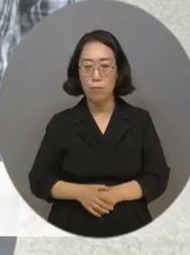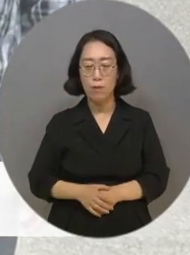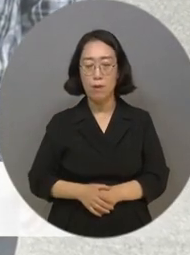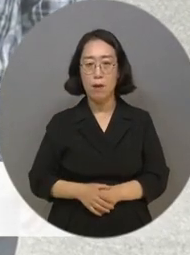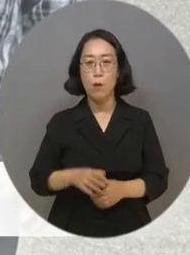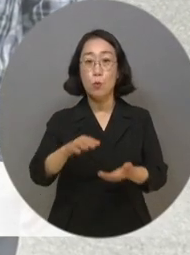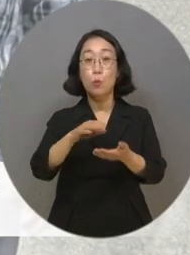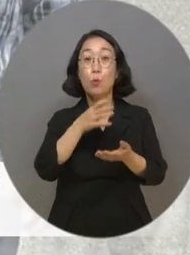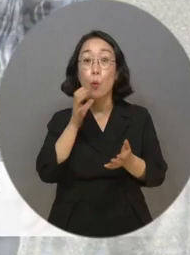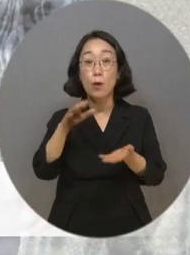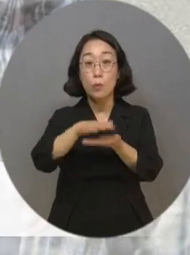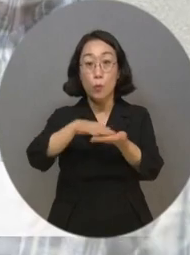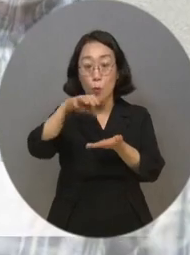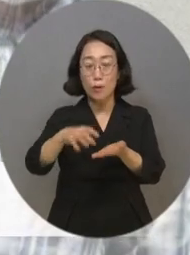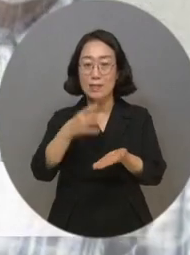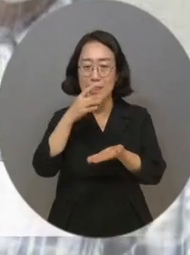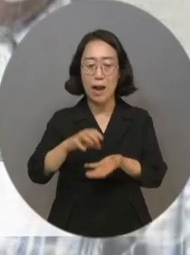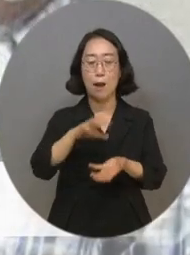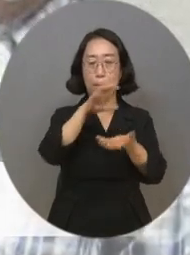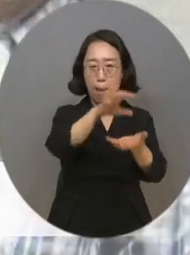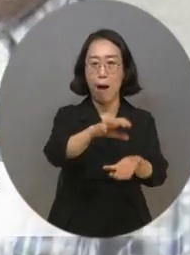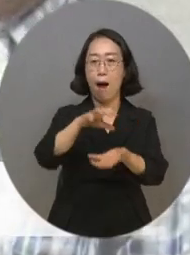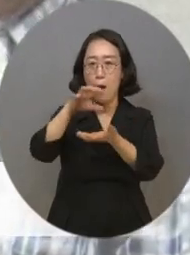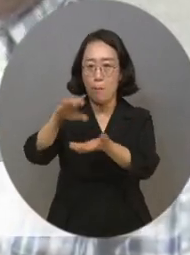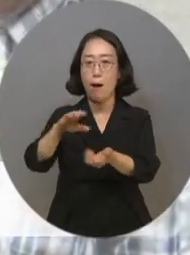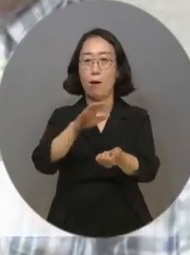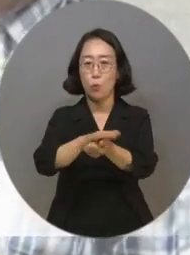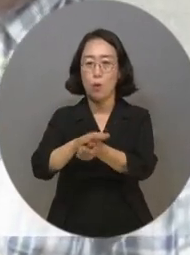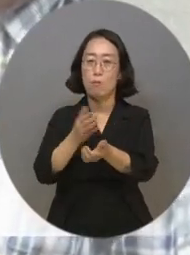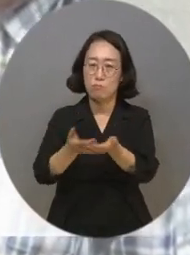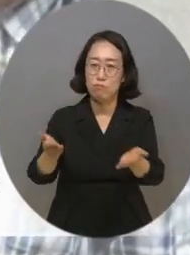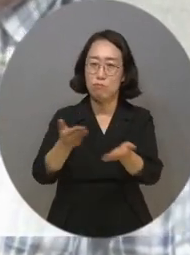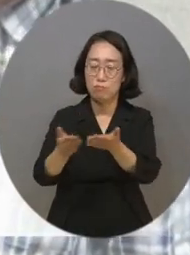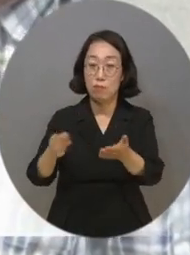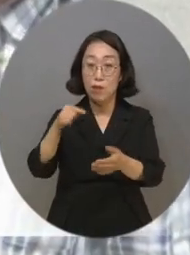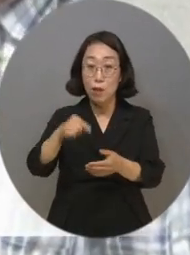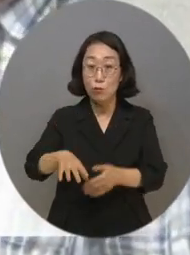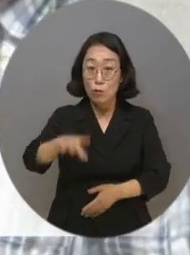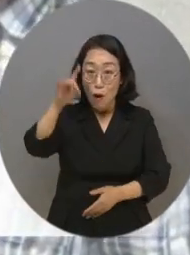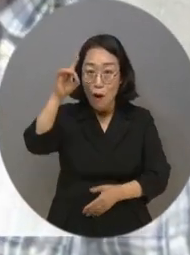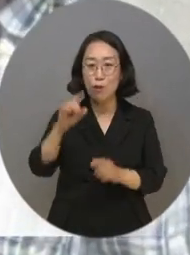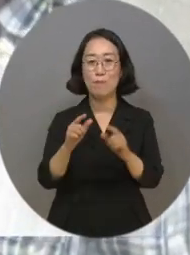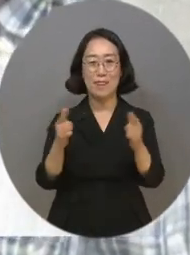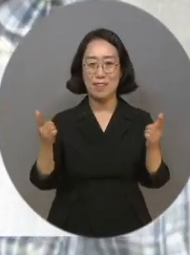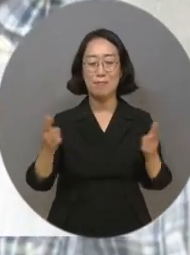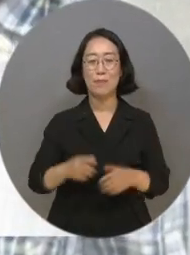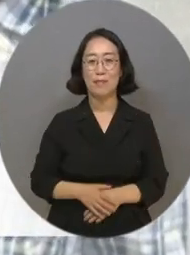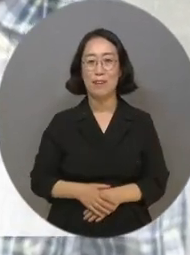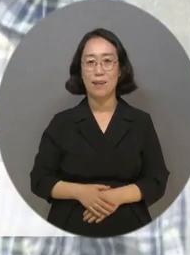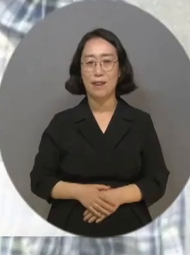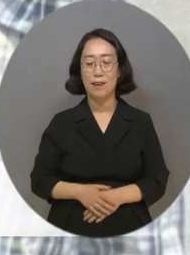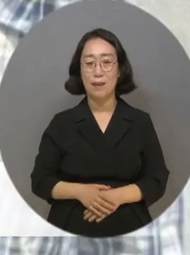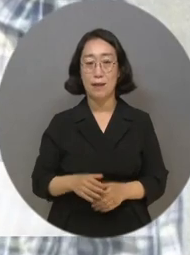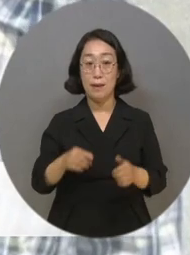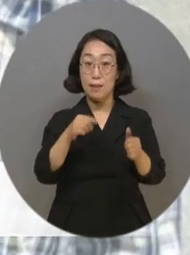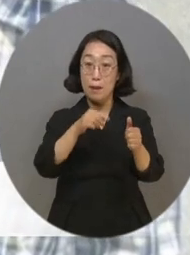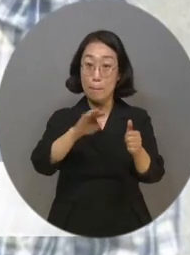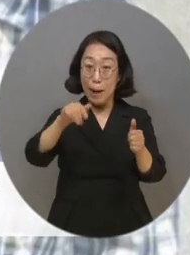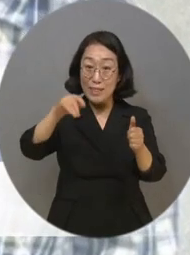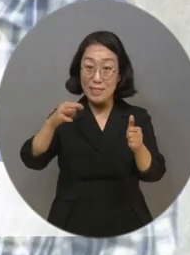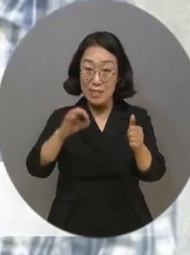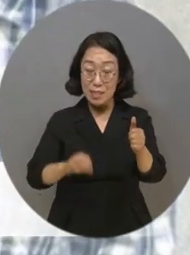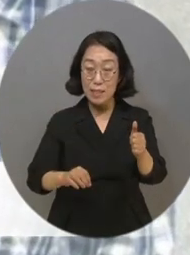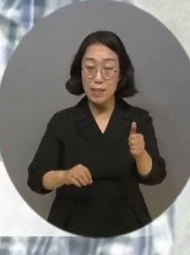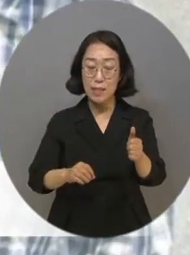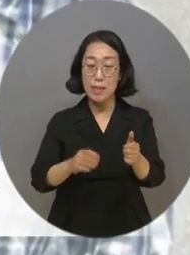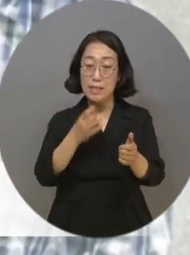상당의 백미를 기부했는데요. 알고 보니 그의 쌀 기부는 처음이 아닙니다. 박승희 농부가 기부를